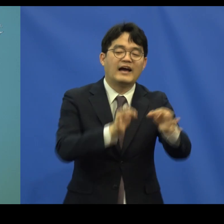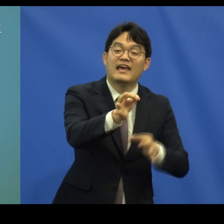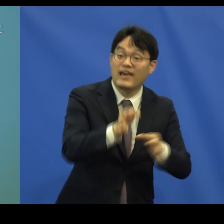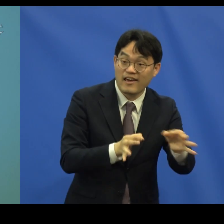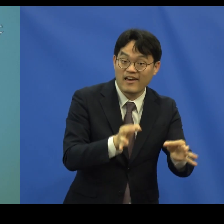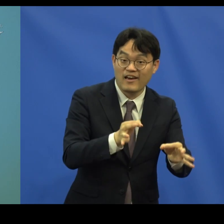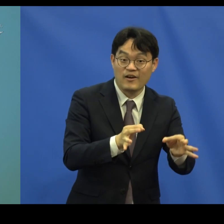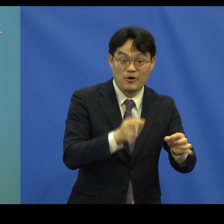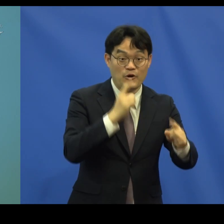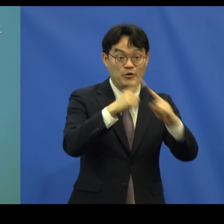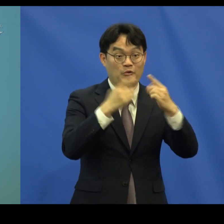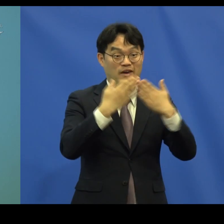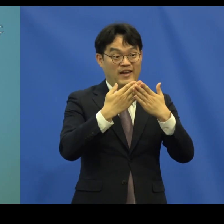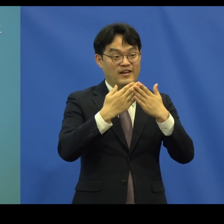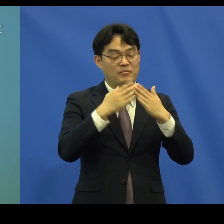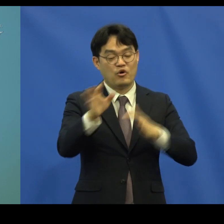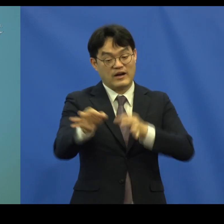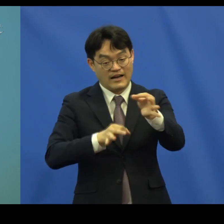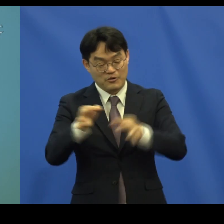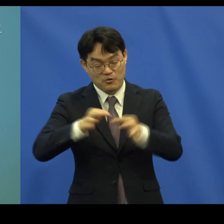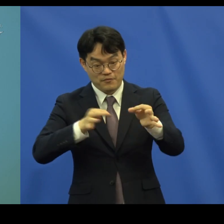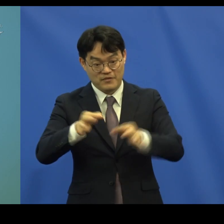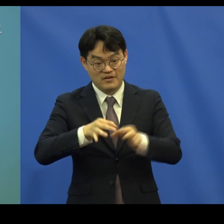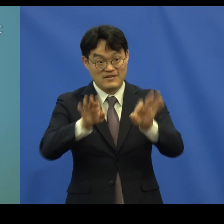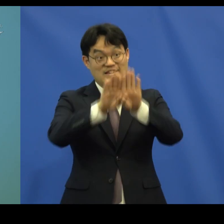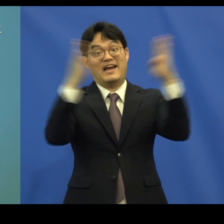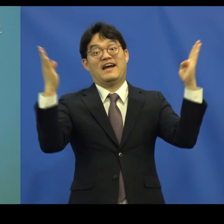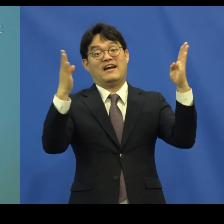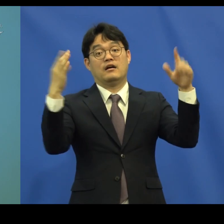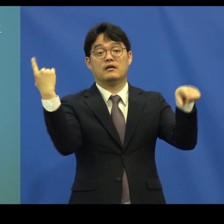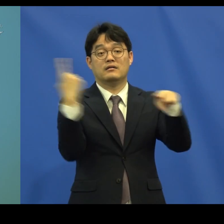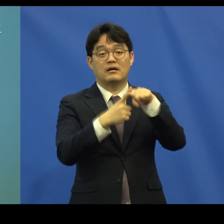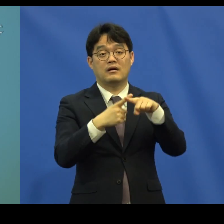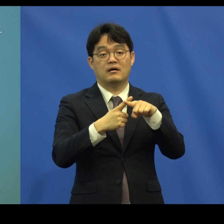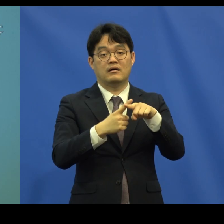개업했다가 폐업하기도 하고, 기관 조직,